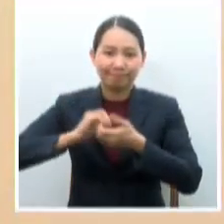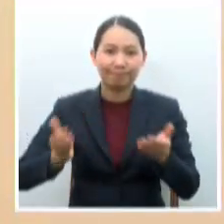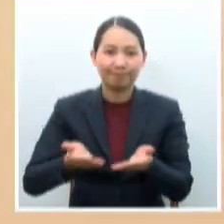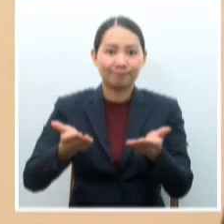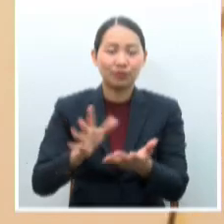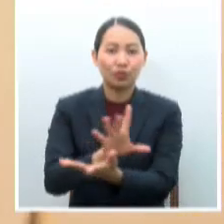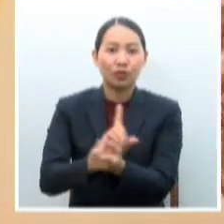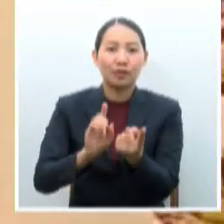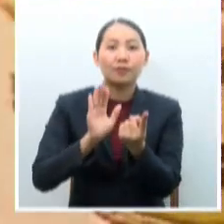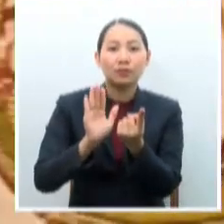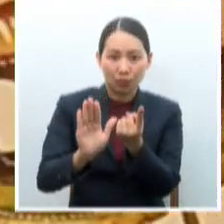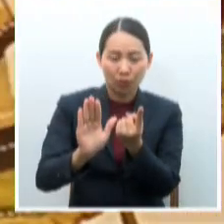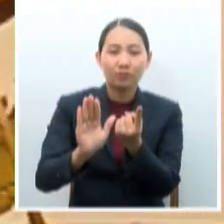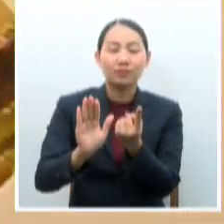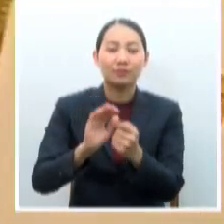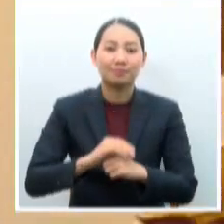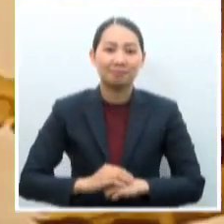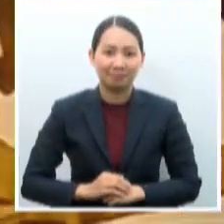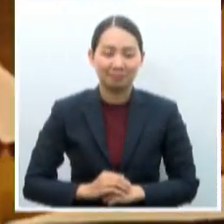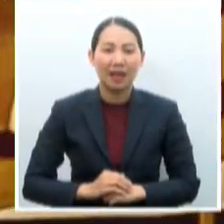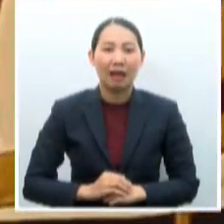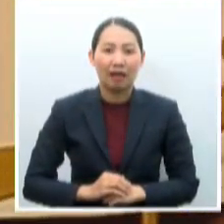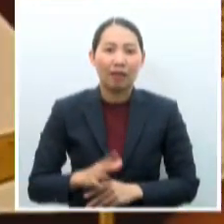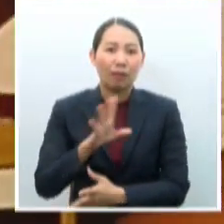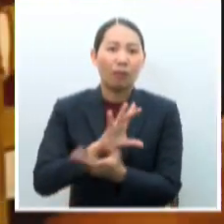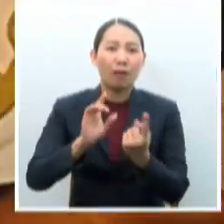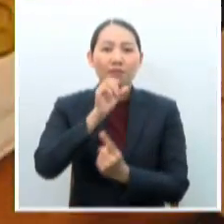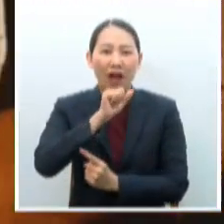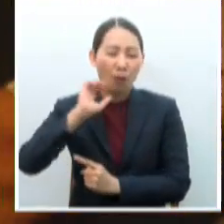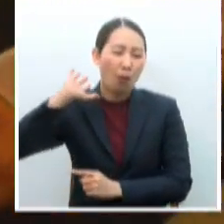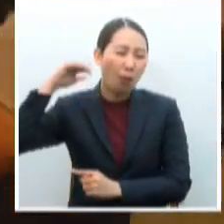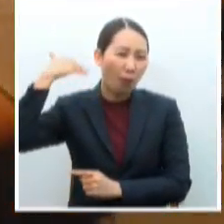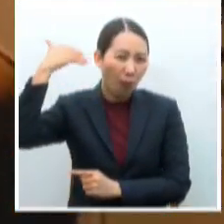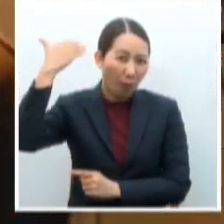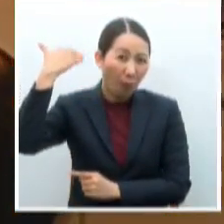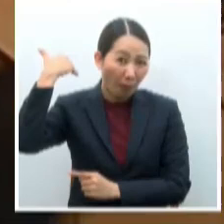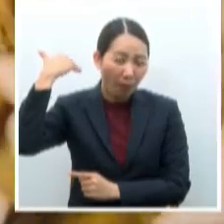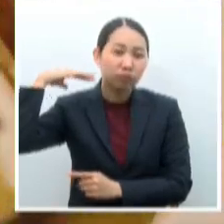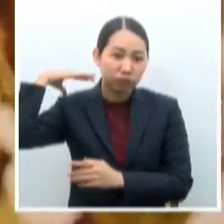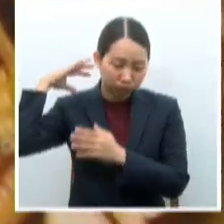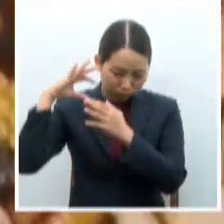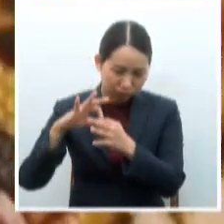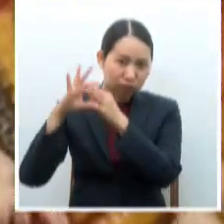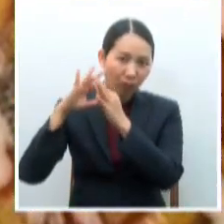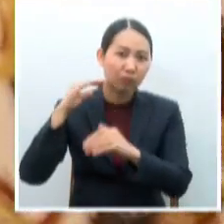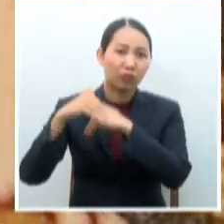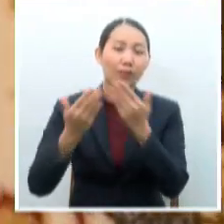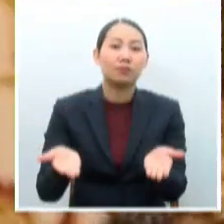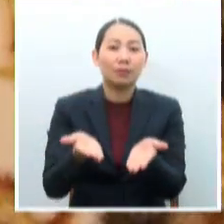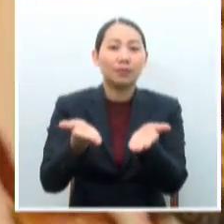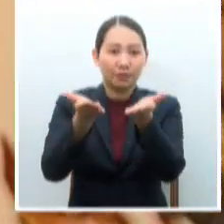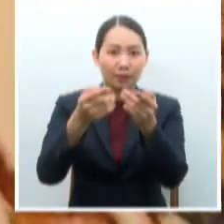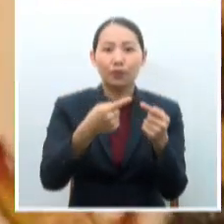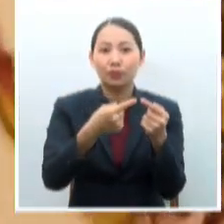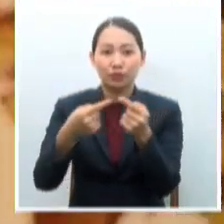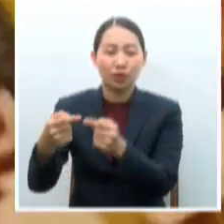ไม่ให้สูญหายไปท่ามกลางปัจจุบันที่มีกระแสวัฒนธรรมอันหลากหลายหนังบักตื้อหรือหนังประโมไทย